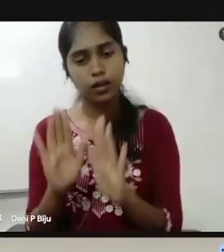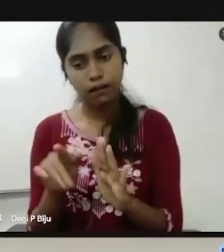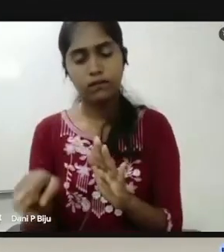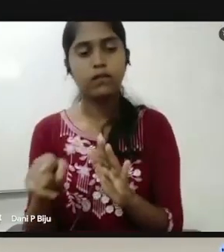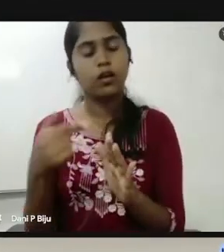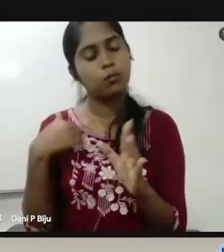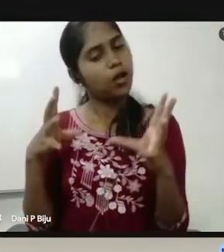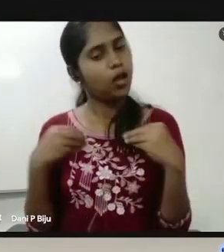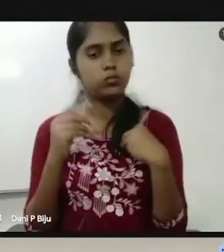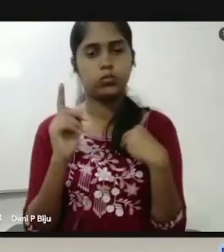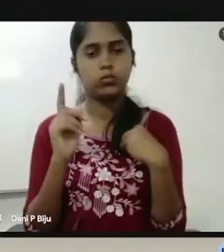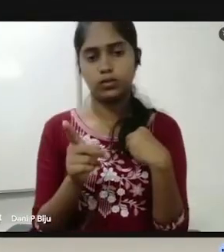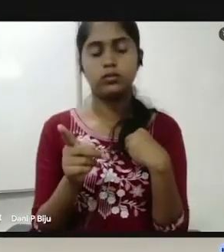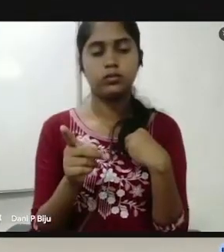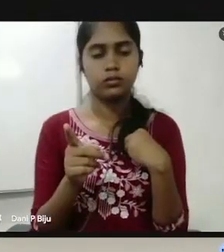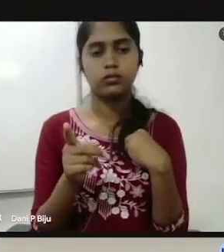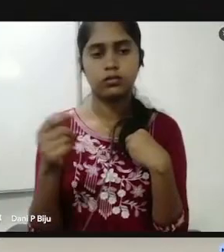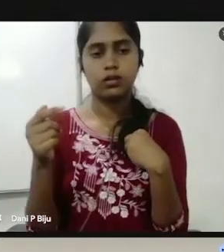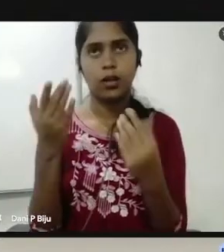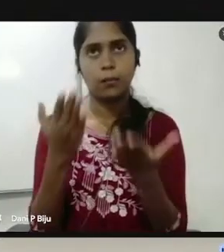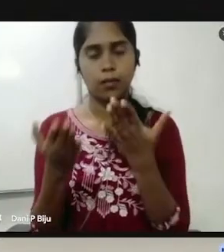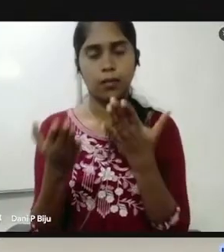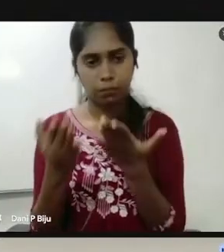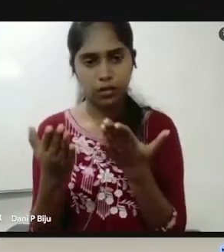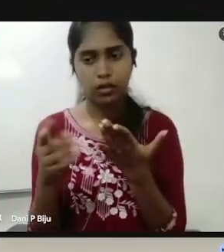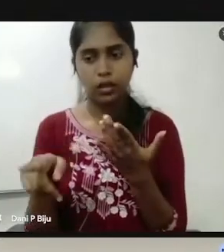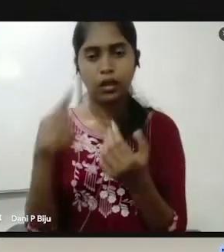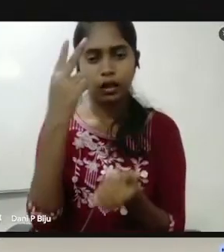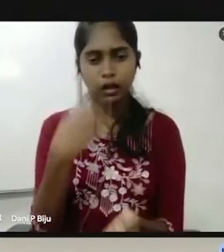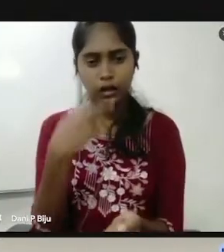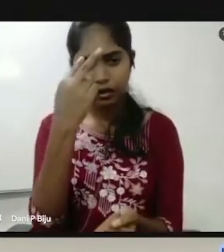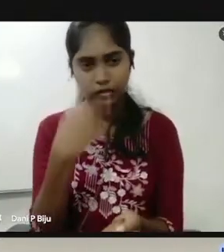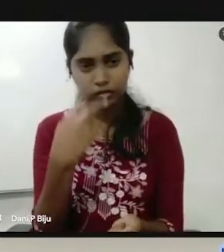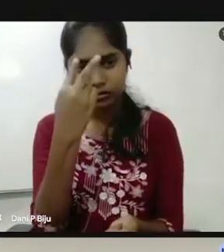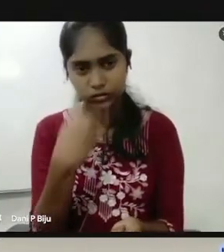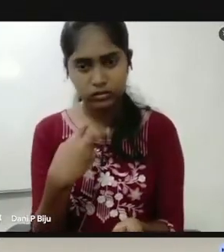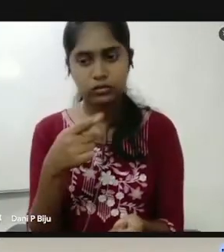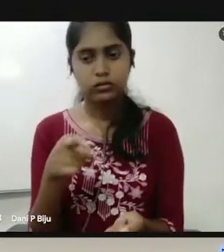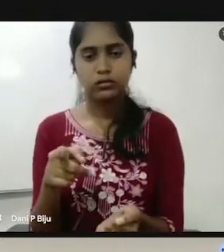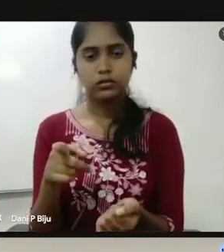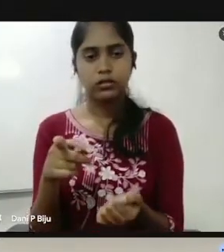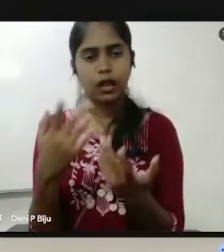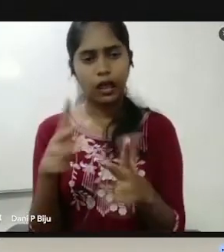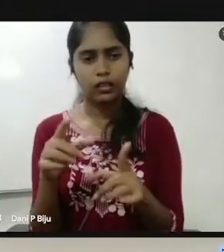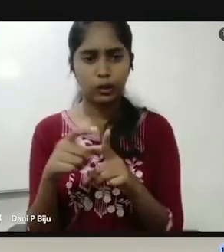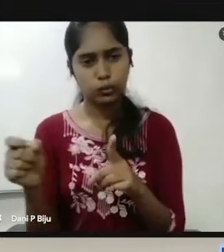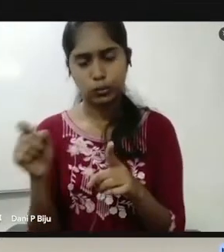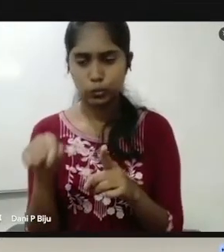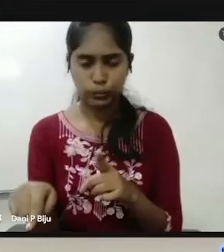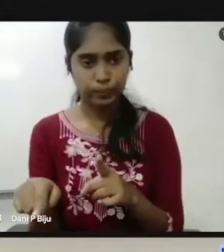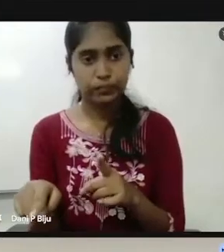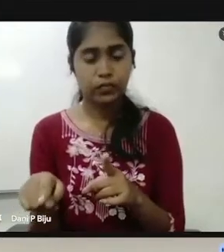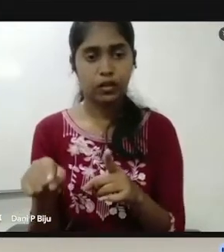അതൊരു അൺഅക്സെപ്റ്റബിൾ അല്ലെങ്കിൽ ഒരു അൺകൺവെൻഷണൽ രീതിയിലാണ്, ഇപ്പൊ കരഞ്ഞിട്ടാണ് കാര്യങ്ങൾ നടന്നത്, അങ്ങനെയൊക്കെ ആണെങ്കിലാണ് നമ്മൾ അതിനെ കുറച്ചും കൂടെ